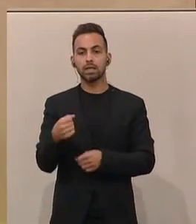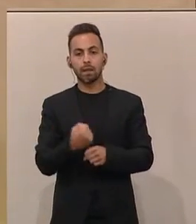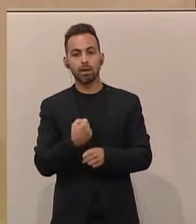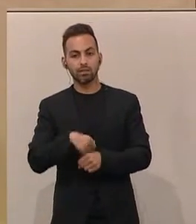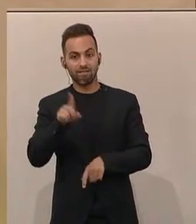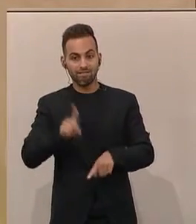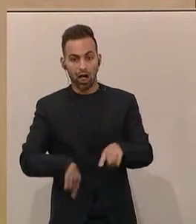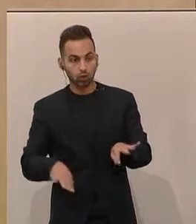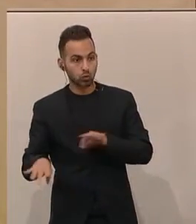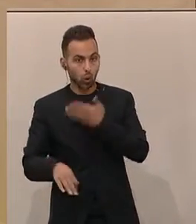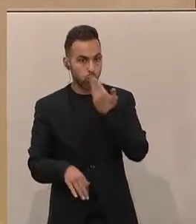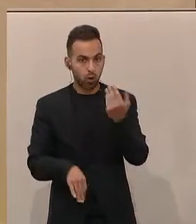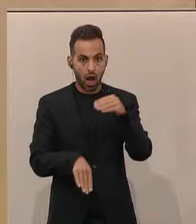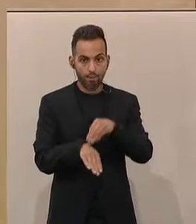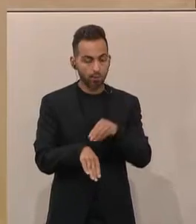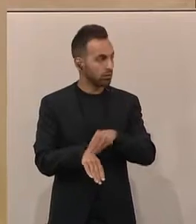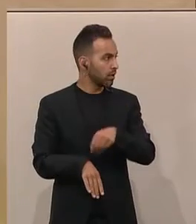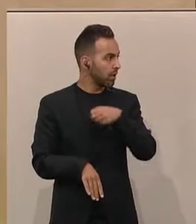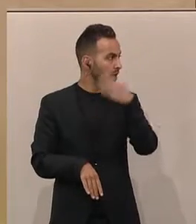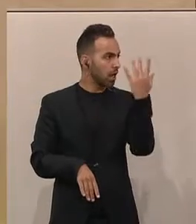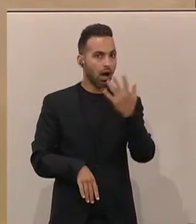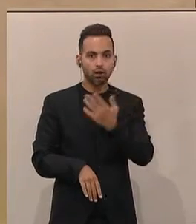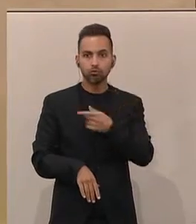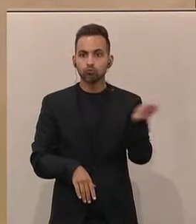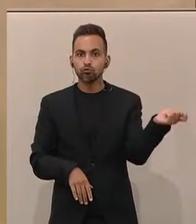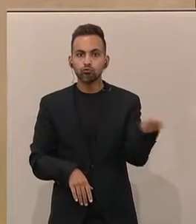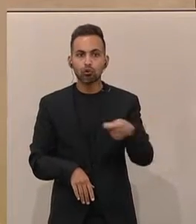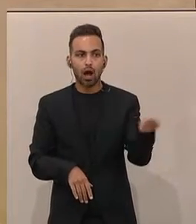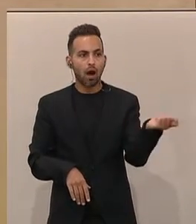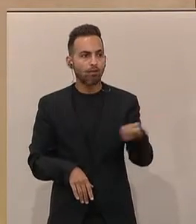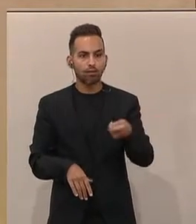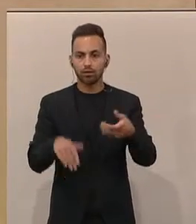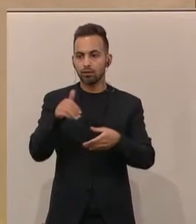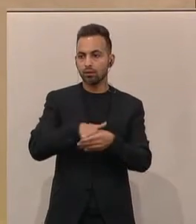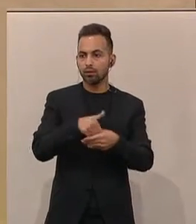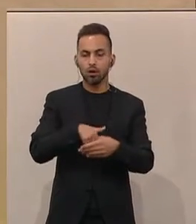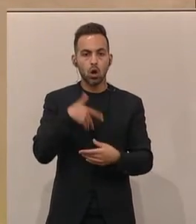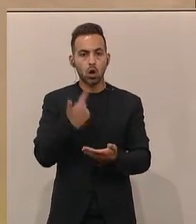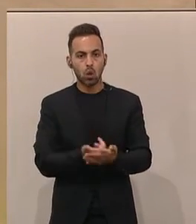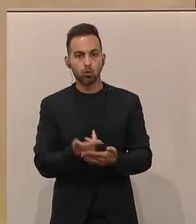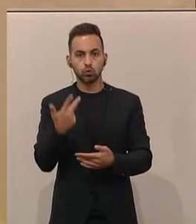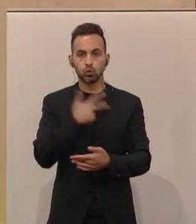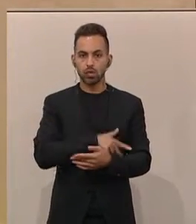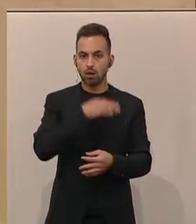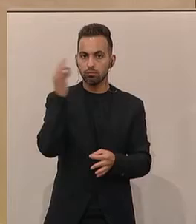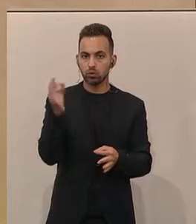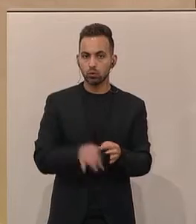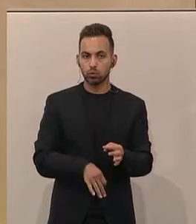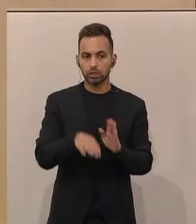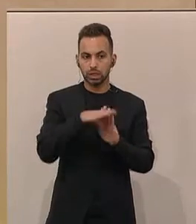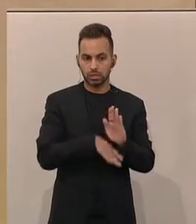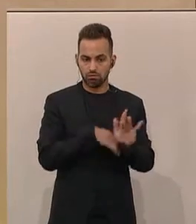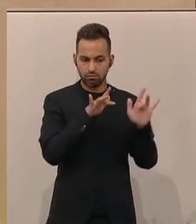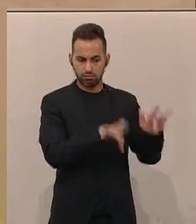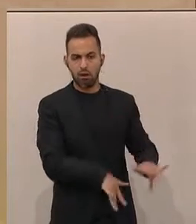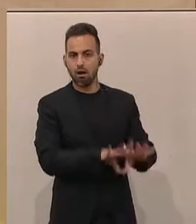falsch anmelden. Natürlich gilt ja weiterhin jede Strafbestimmung im Bereich zum Beispiel vom Lohn- und Sozialbetrugsbekämpfungsgesetz. Das bleibt